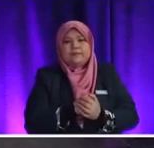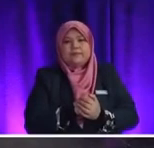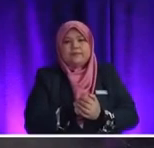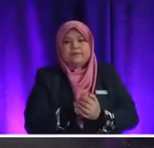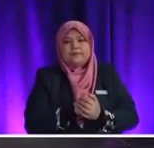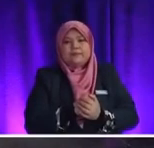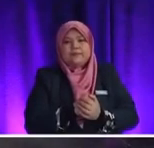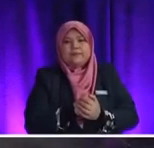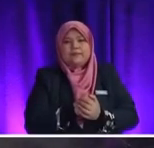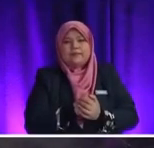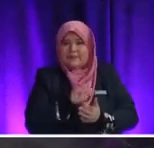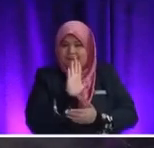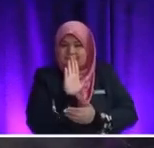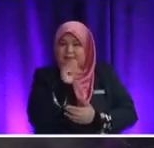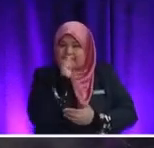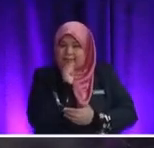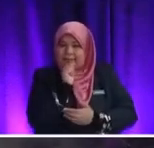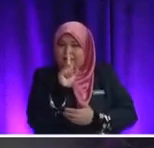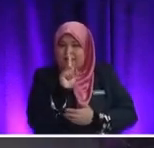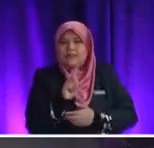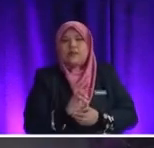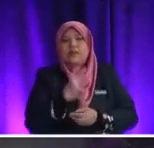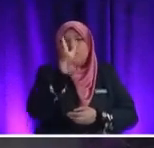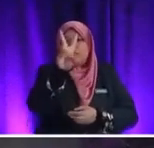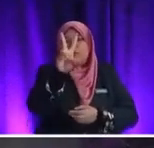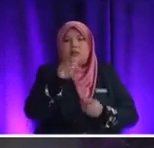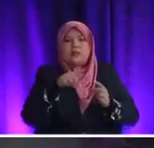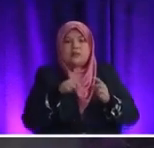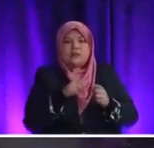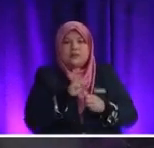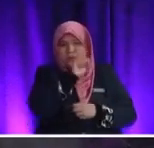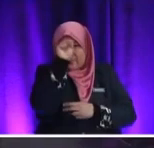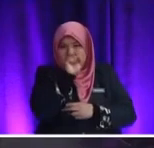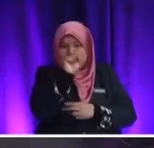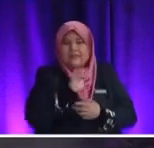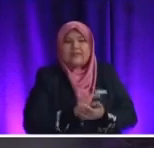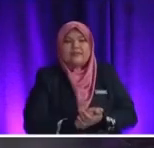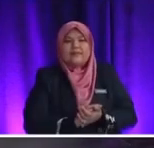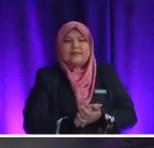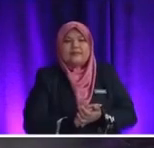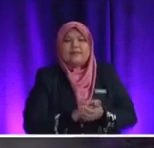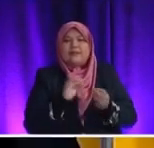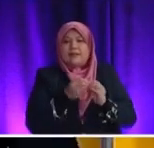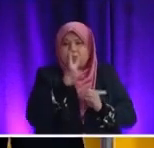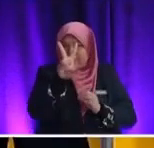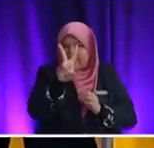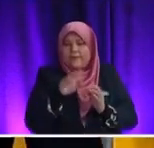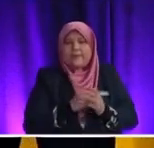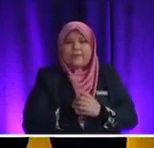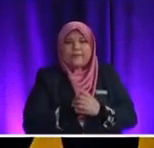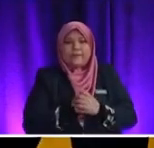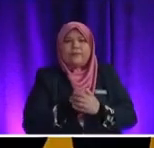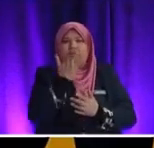nanti-nanti dulu Ada lagi satu hati oke oke yang kedua adalah